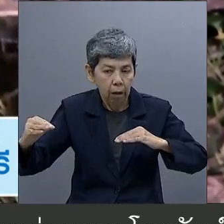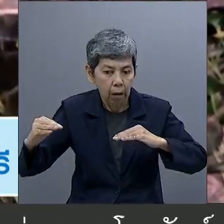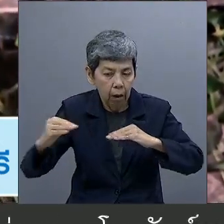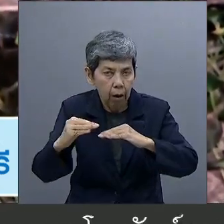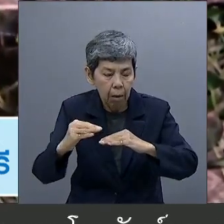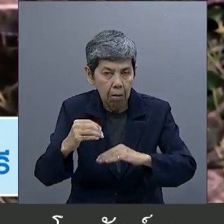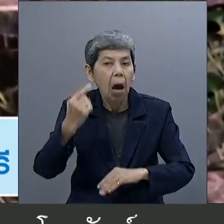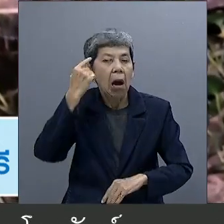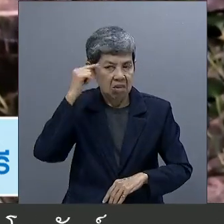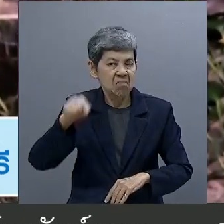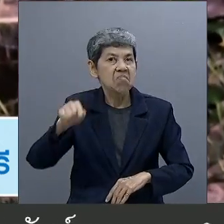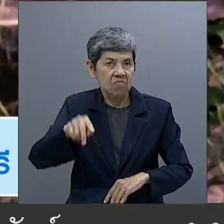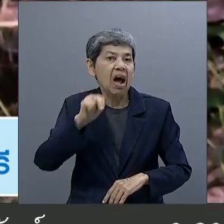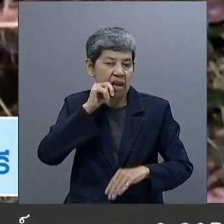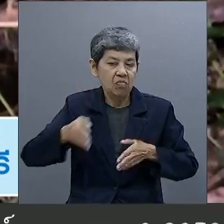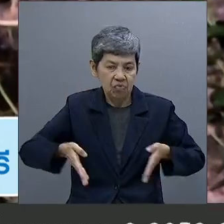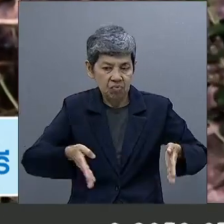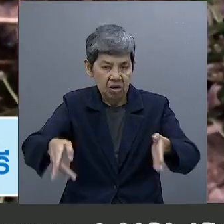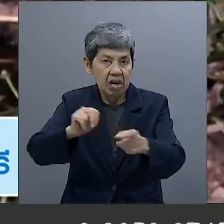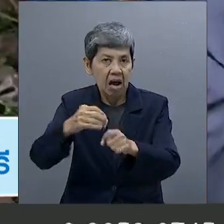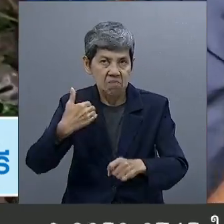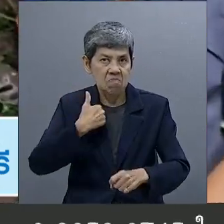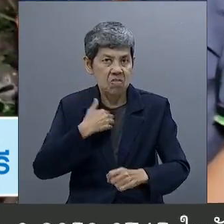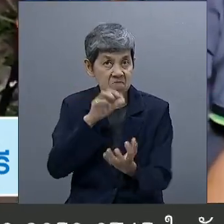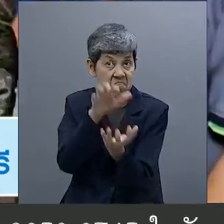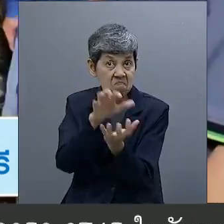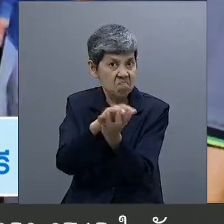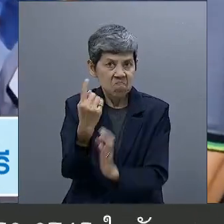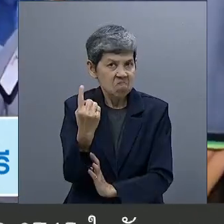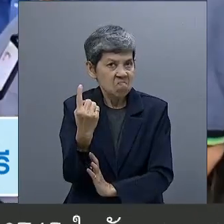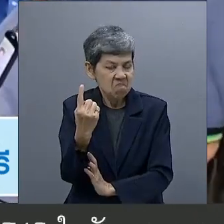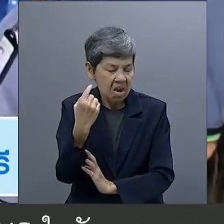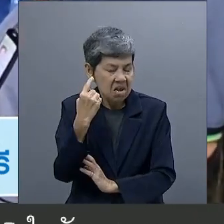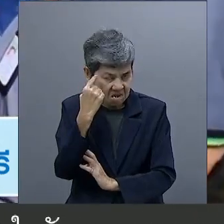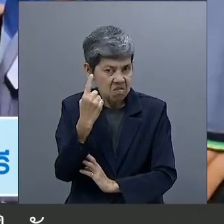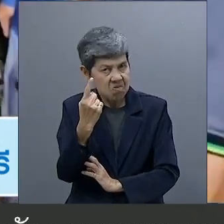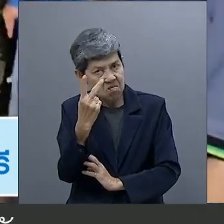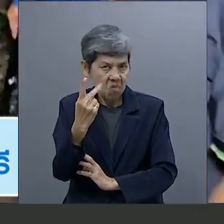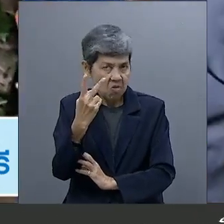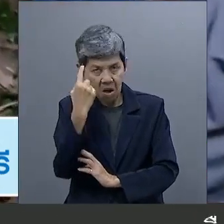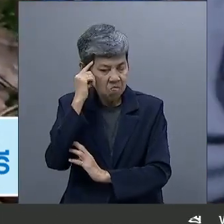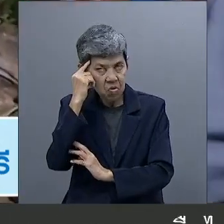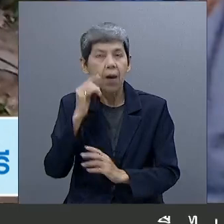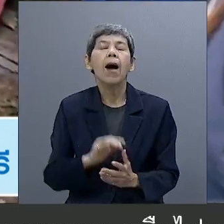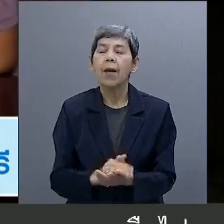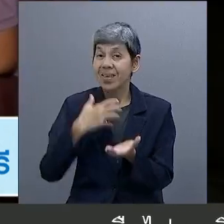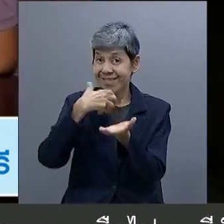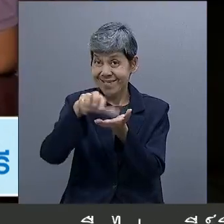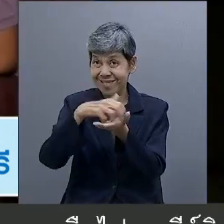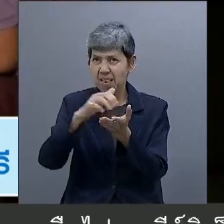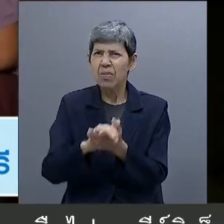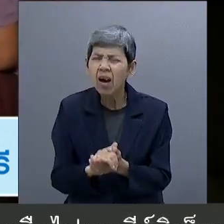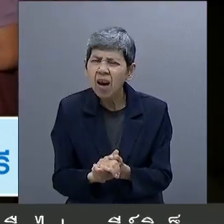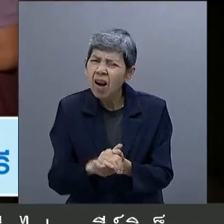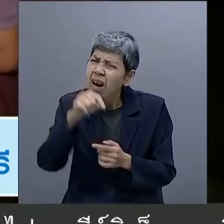ชาวบ้านเขาเชื่อได้ว่าบึงน้ำแห่งนี้เนี่ยอาจจะไม่ได้มีจระเข้เพียงตัวเดียวอย่างแน่นอน คุณไพศาลเขาเล่าให้ฟังว่าเอ๊ะ